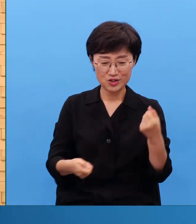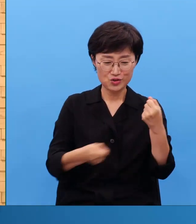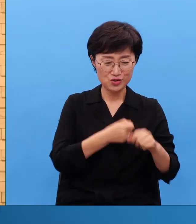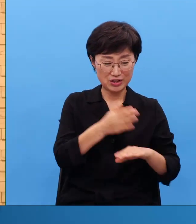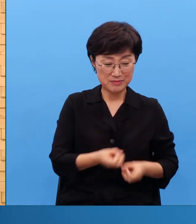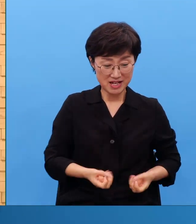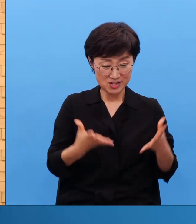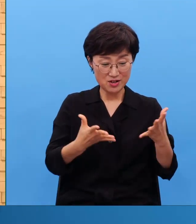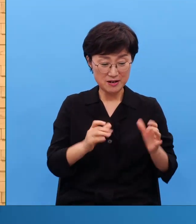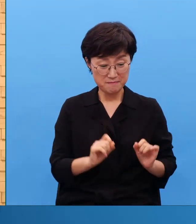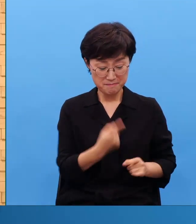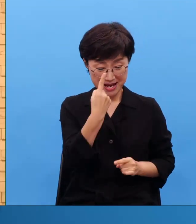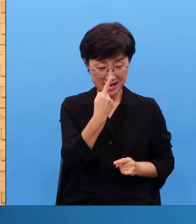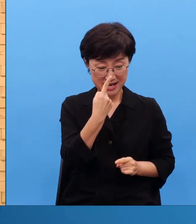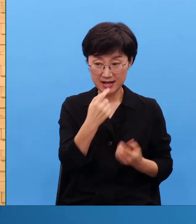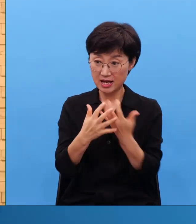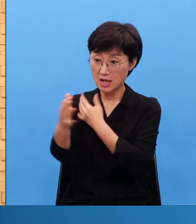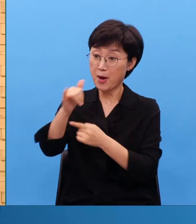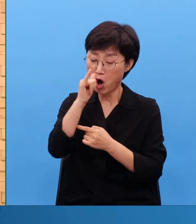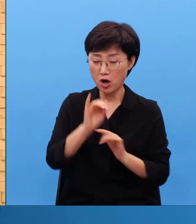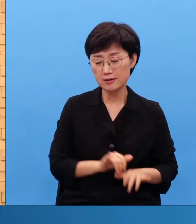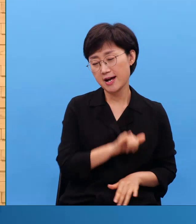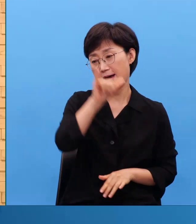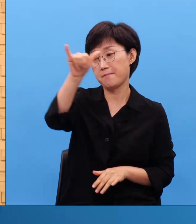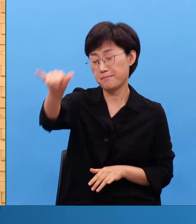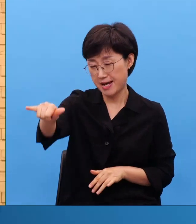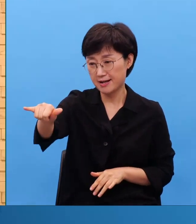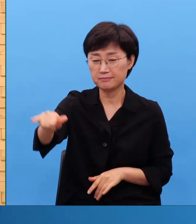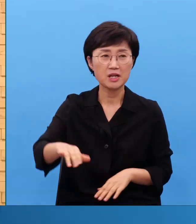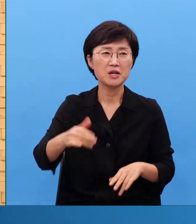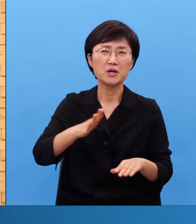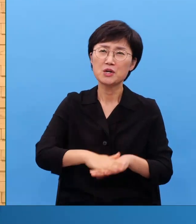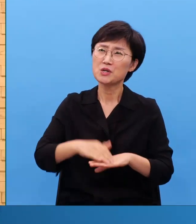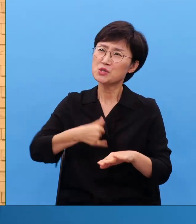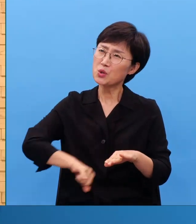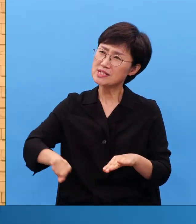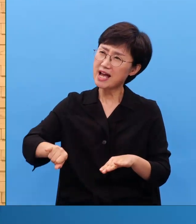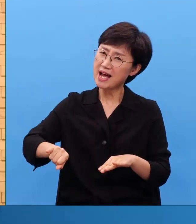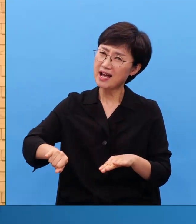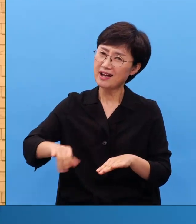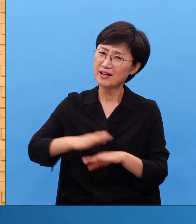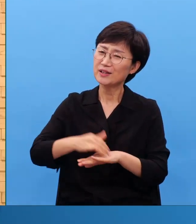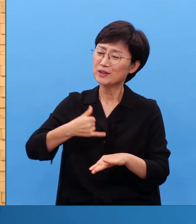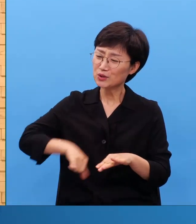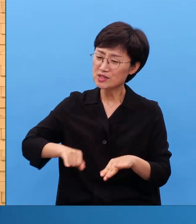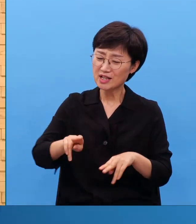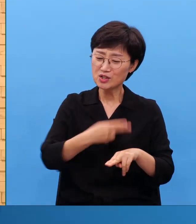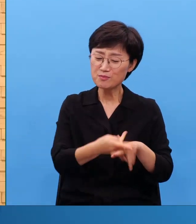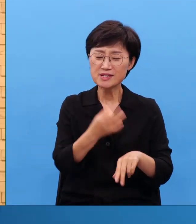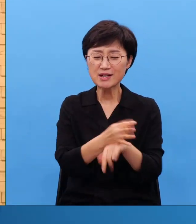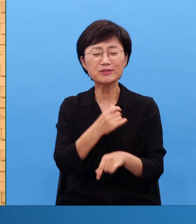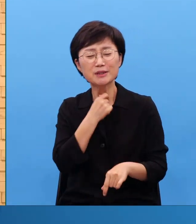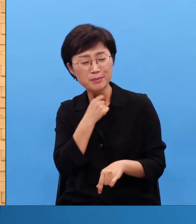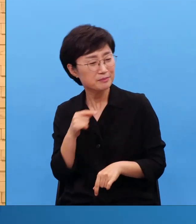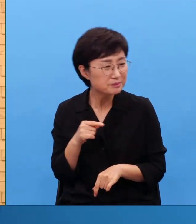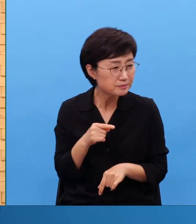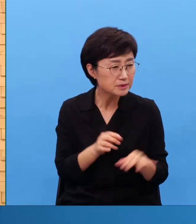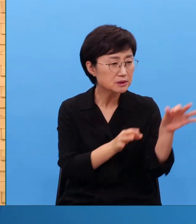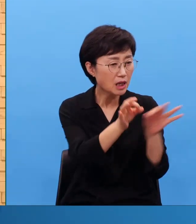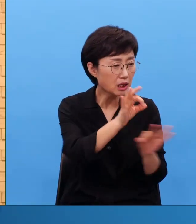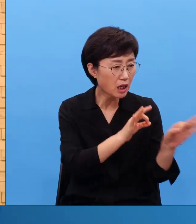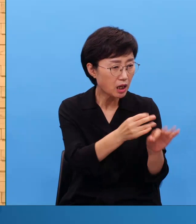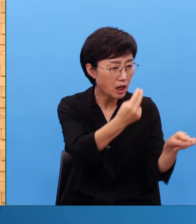하는데 파는 데가 없어. 문 닫아. I met my grandchildren in a while, and I went to America and I wanted to buy them a toy, but nothing was